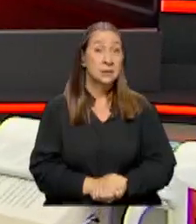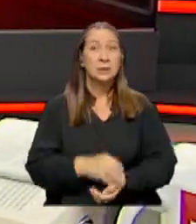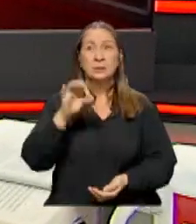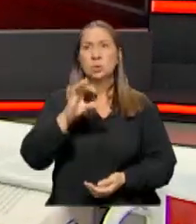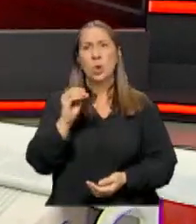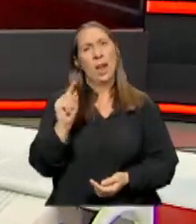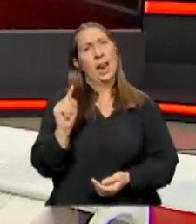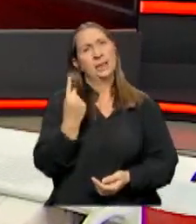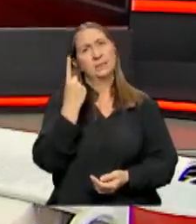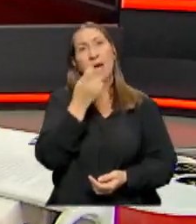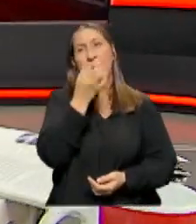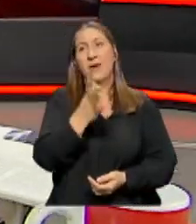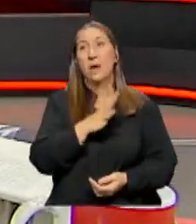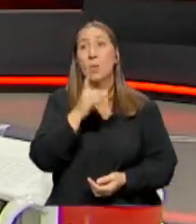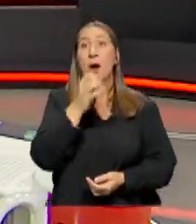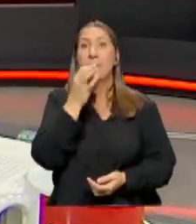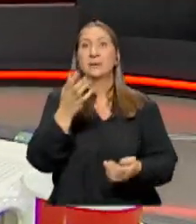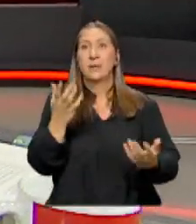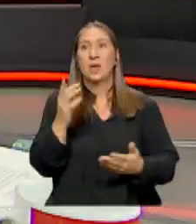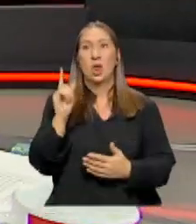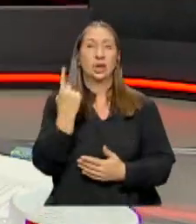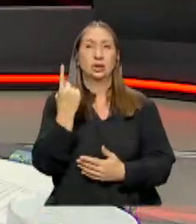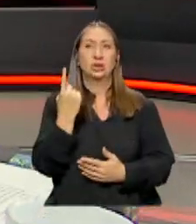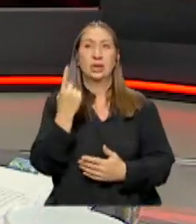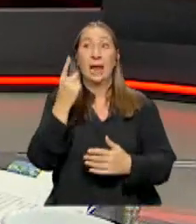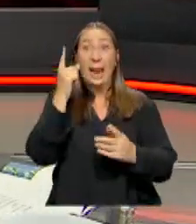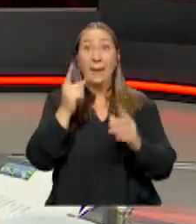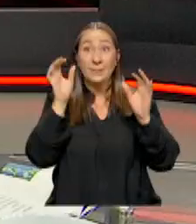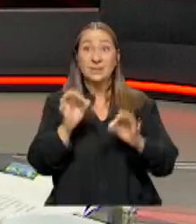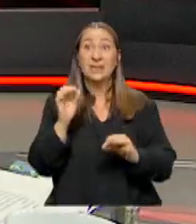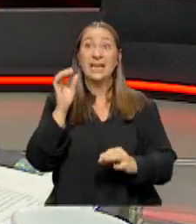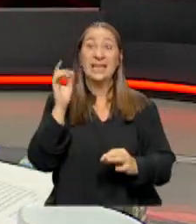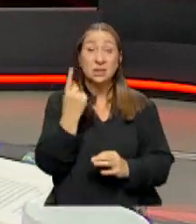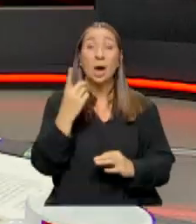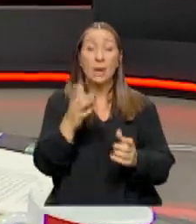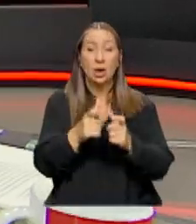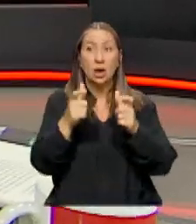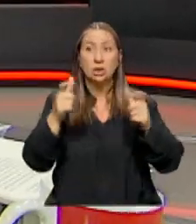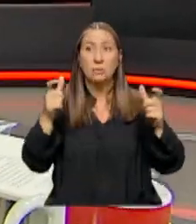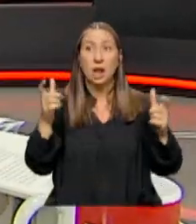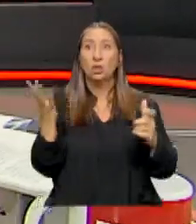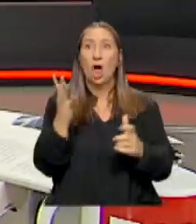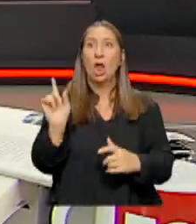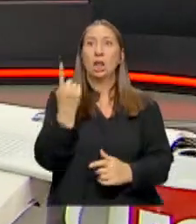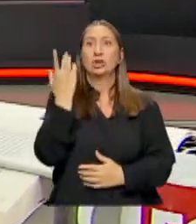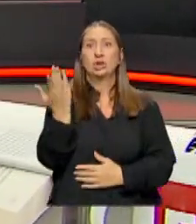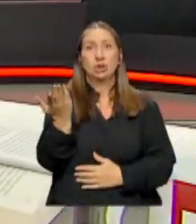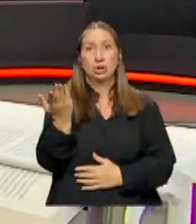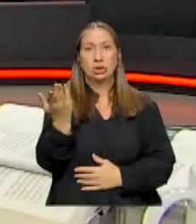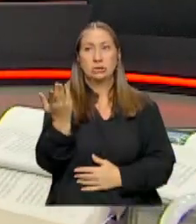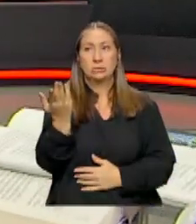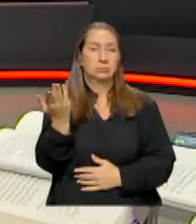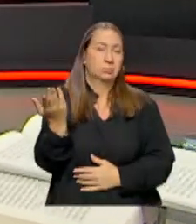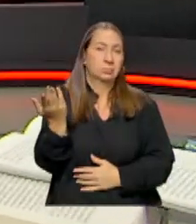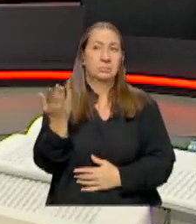Şimdi çok ilginç bir haber var. Bu haber tabii ilginç. Başından beri ilginç. Ama gelişmeler daha ilginç.